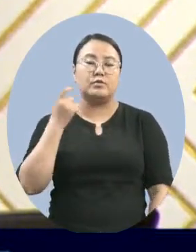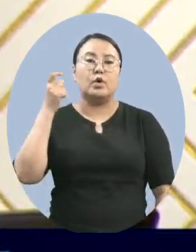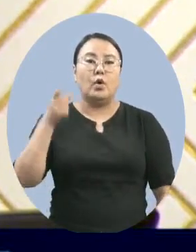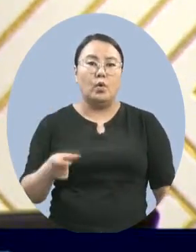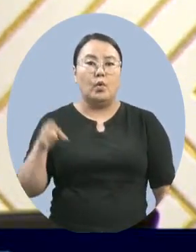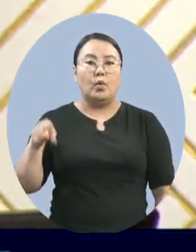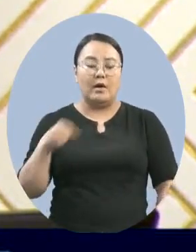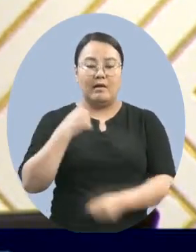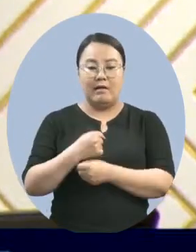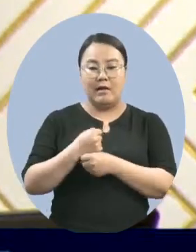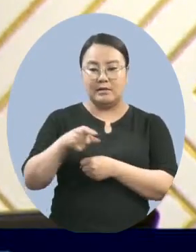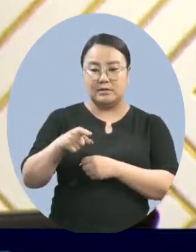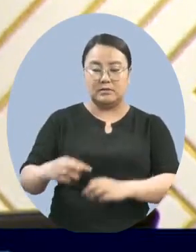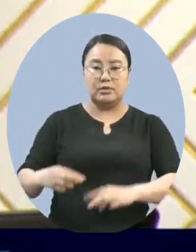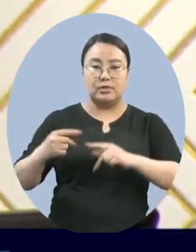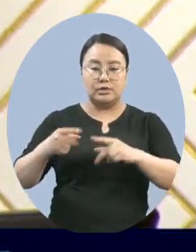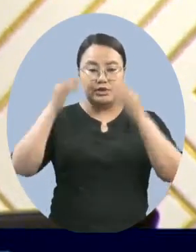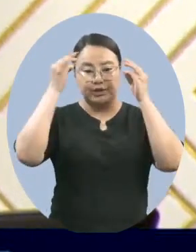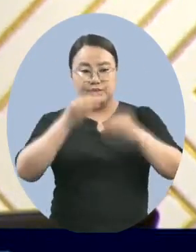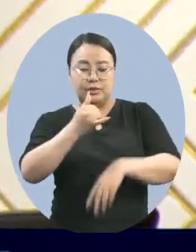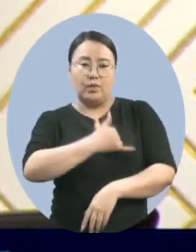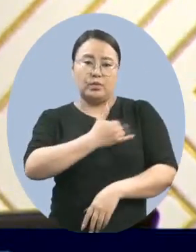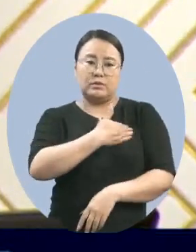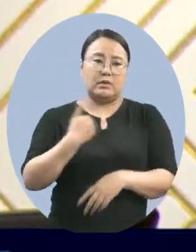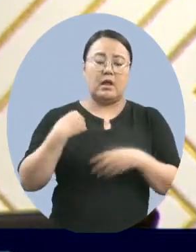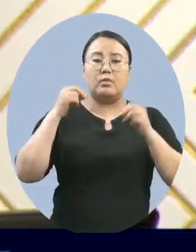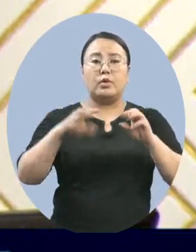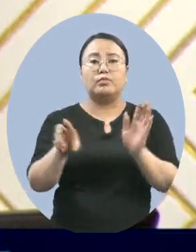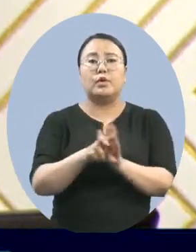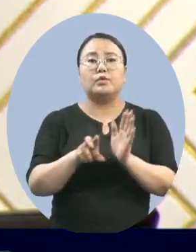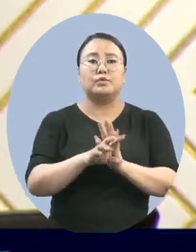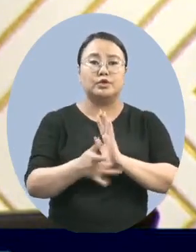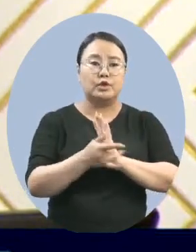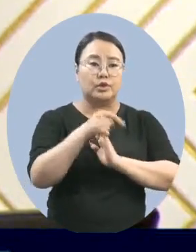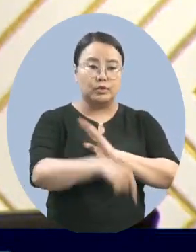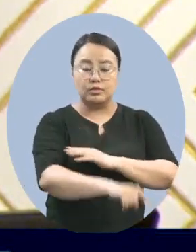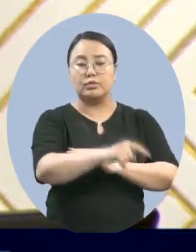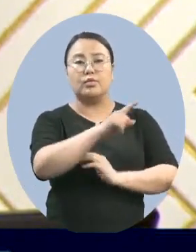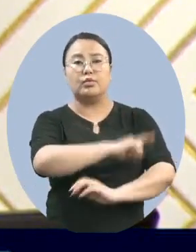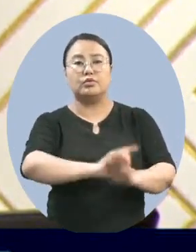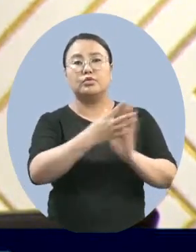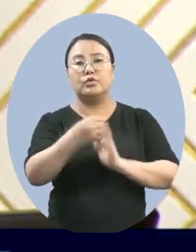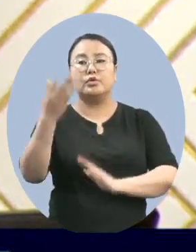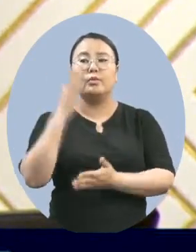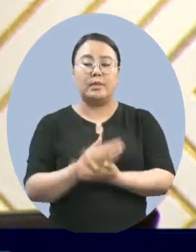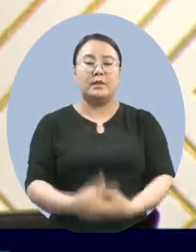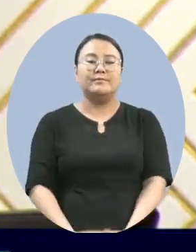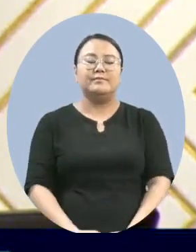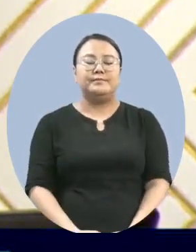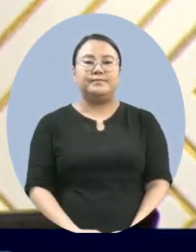хүний ажлын нөхцөл байдал өөрчлөгдөж шийдвэр гарах түвшинд хүрэх гэсэнд энэ технологийн хөгжлийн үр дүн ингэж нөлөөлнө гэсэн тэмцээ хандлагатай юм байна.